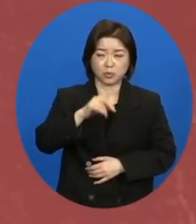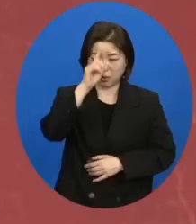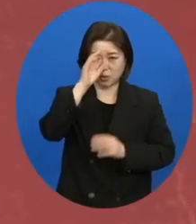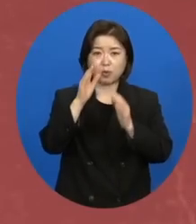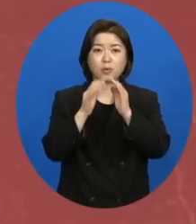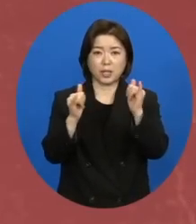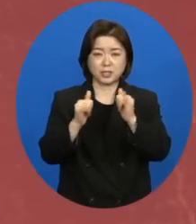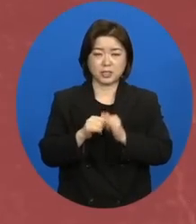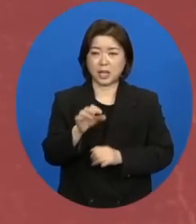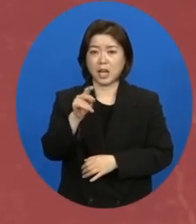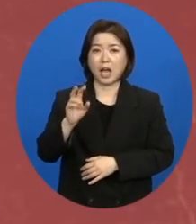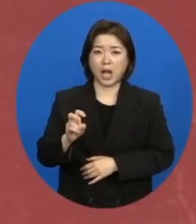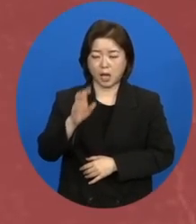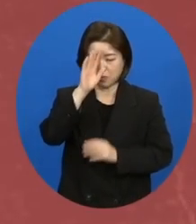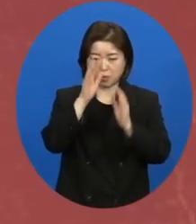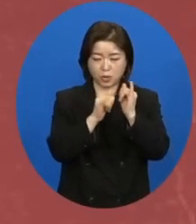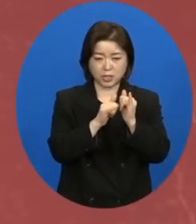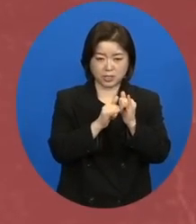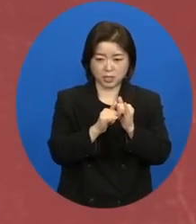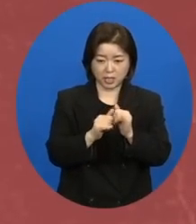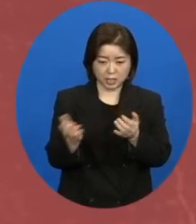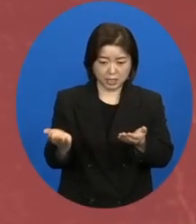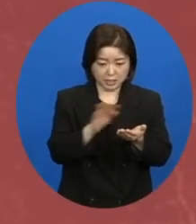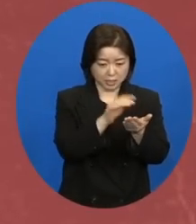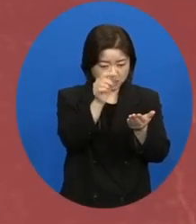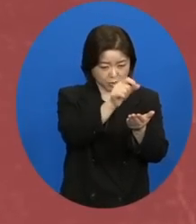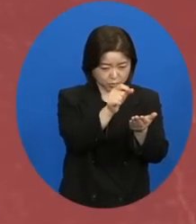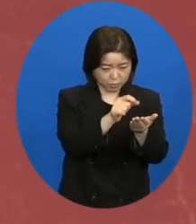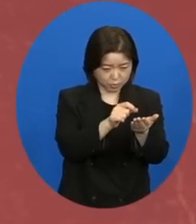암 환자들만 쭉 성경책에 이름 써놓고.